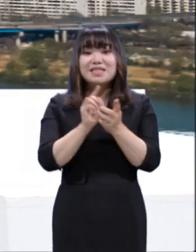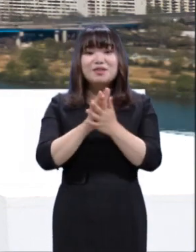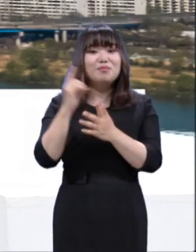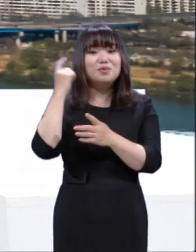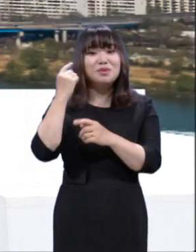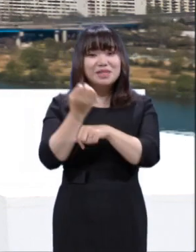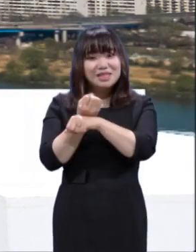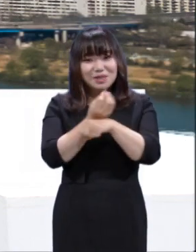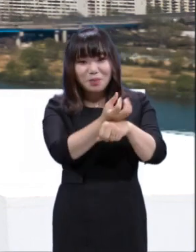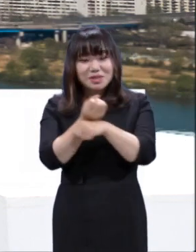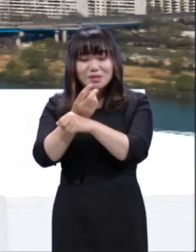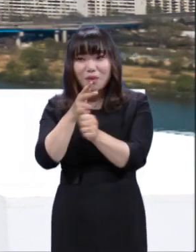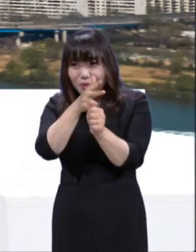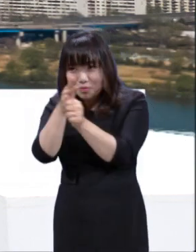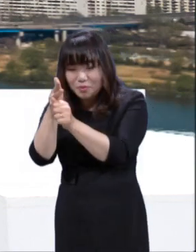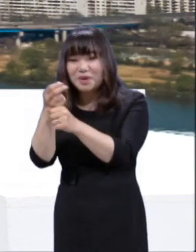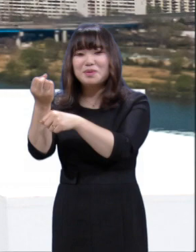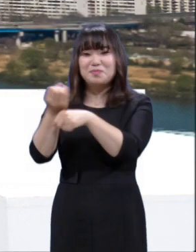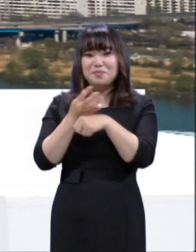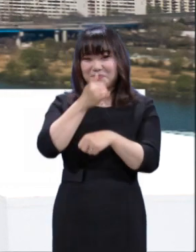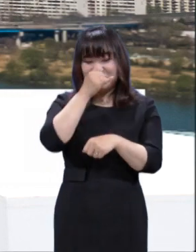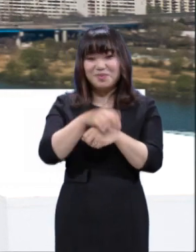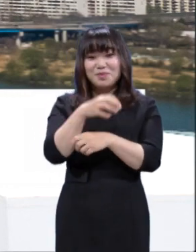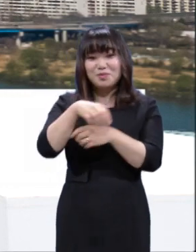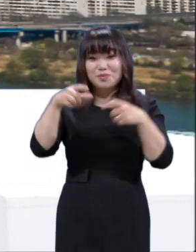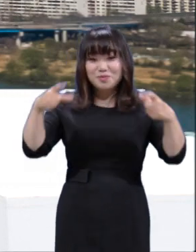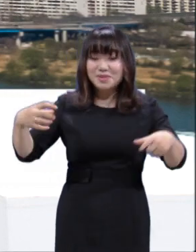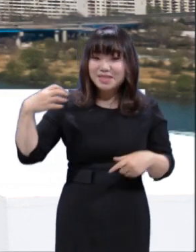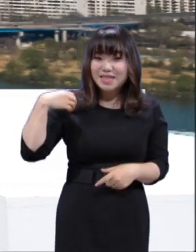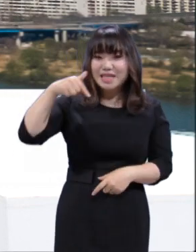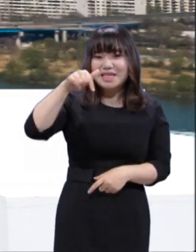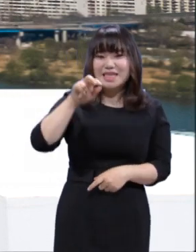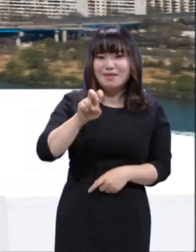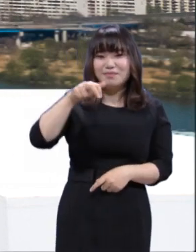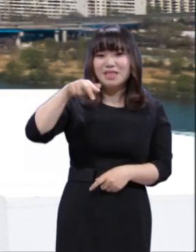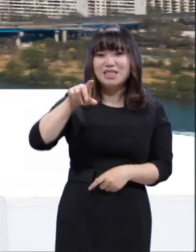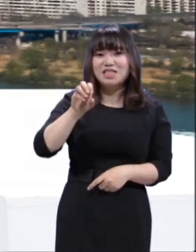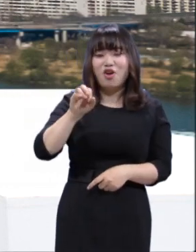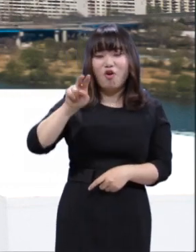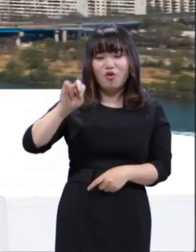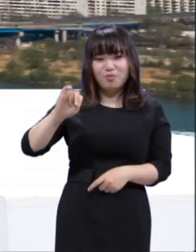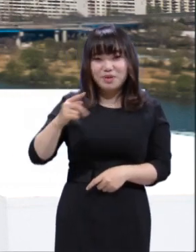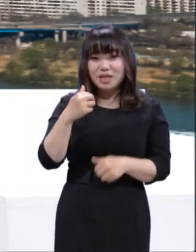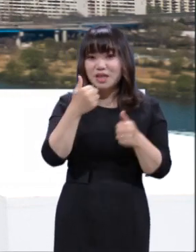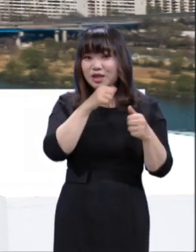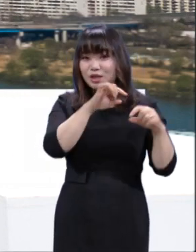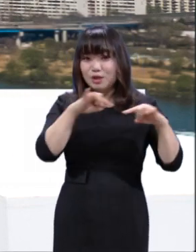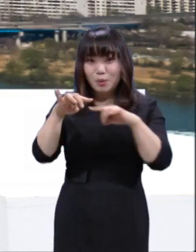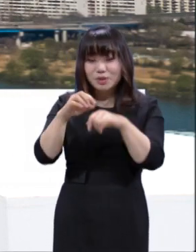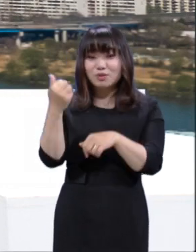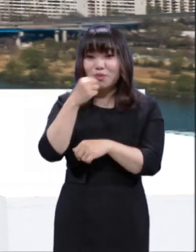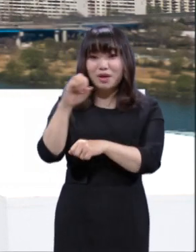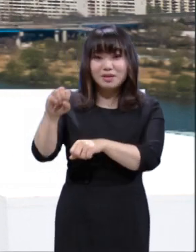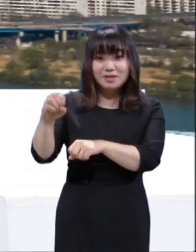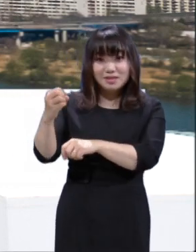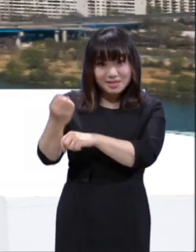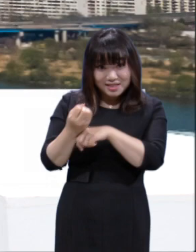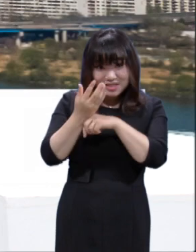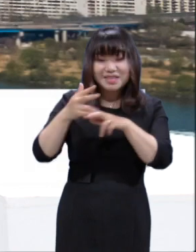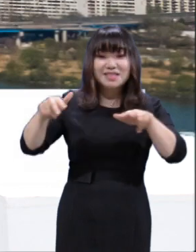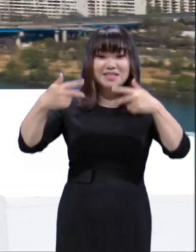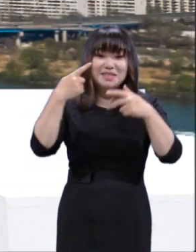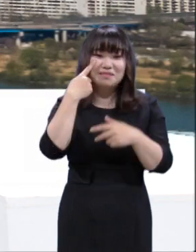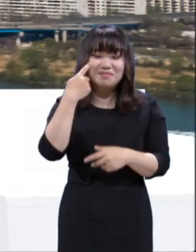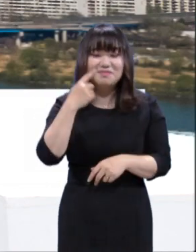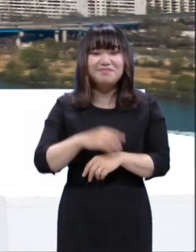직접 현장을 취재하셨습니다. 네, 종로구를 담당하는 김정민 주민통신원을 화상으로 연결해서 자세한 내용 알아보겠습니다. 네,